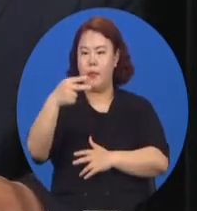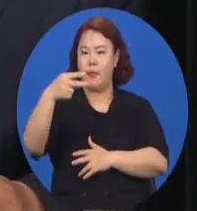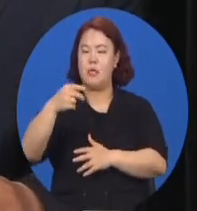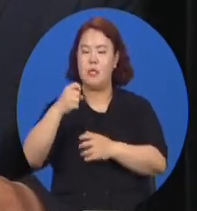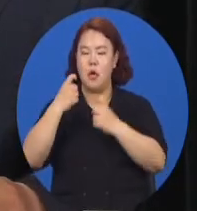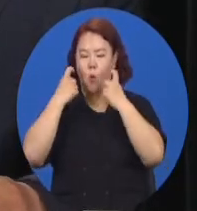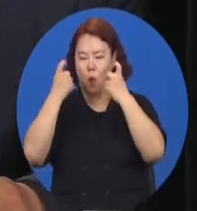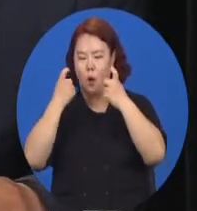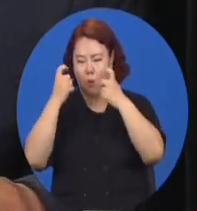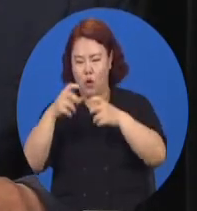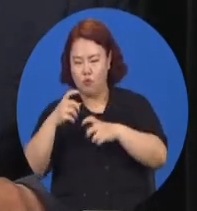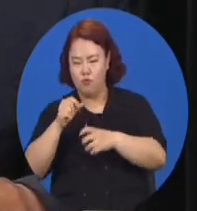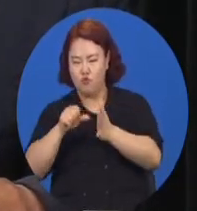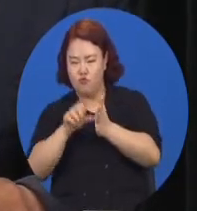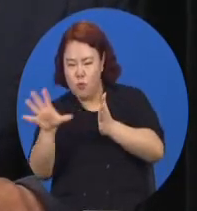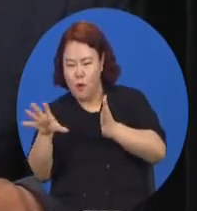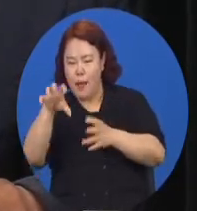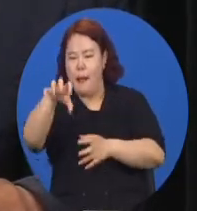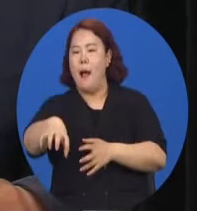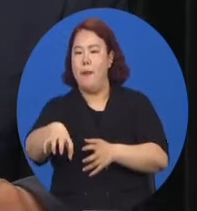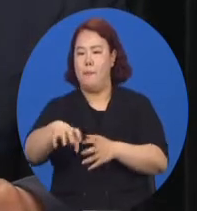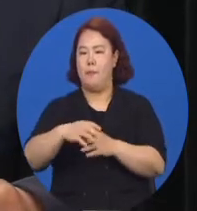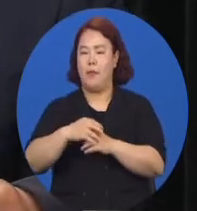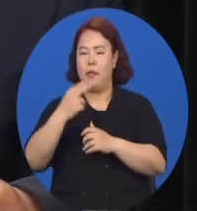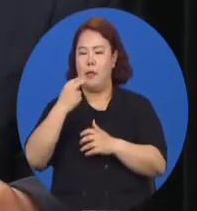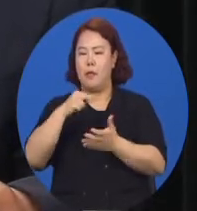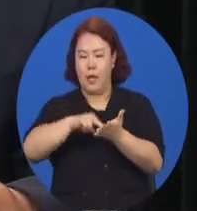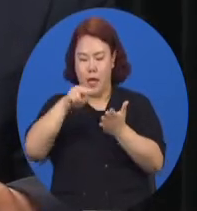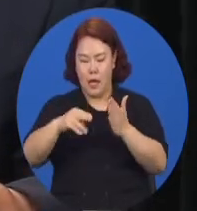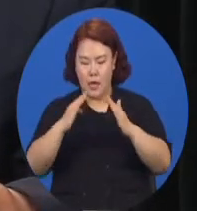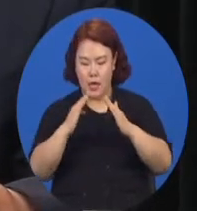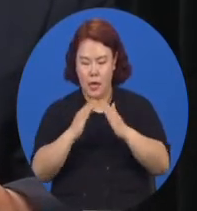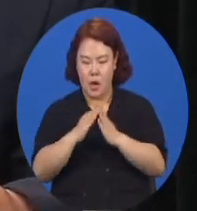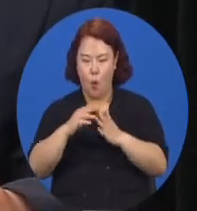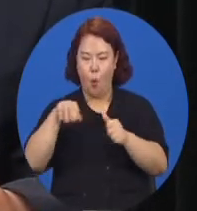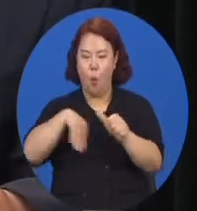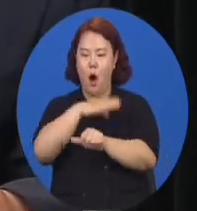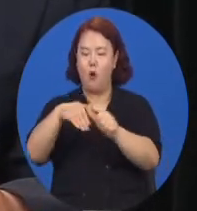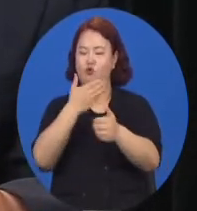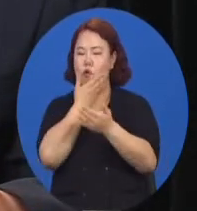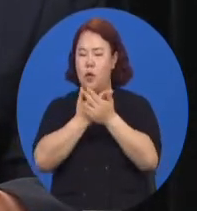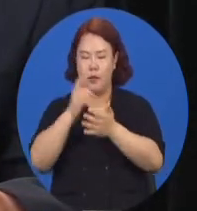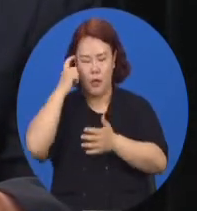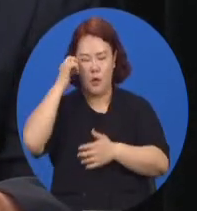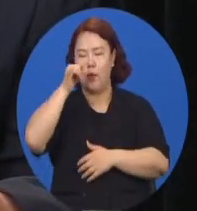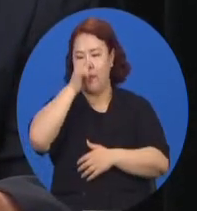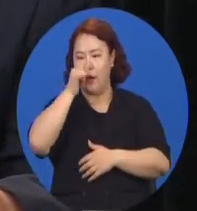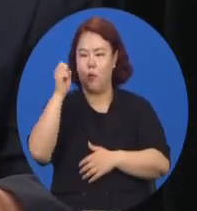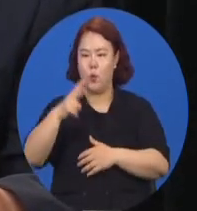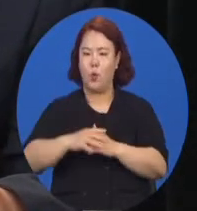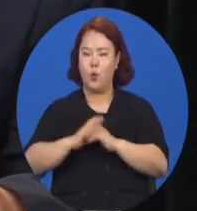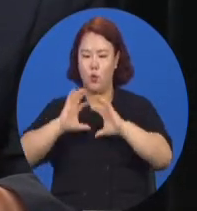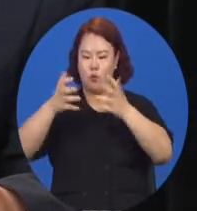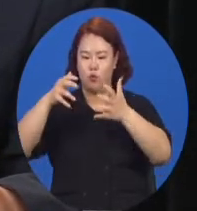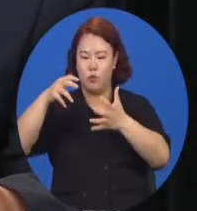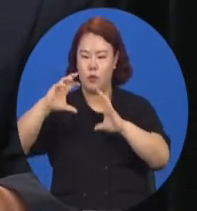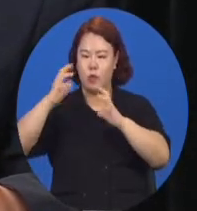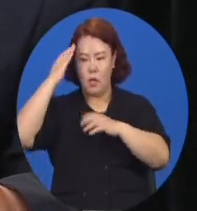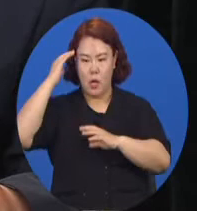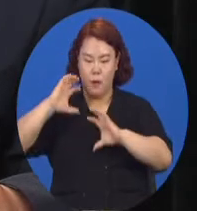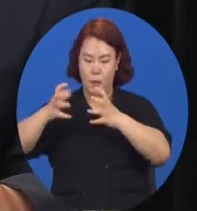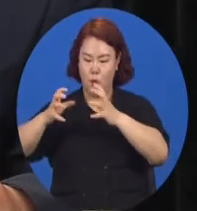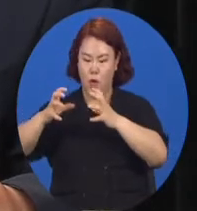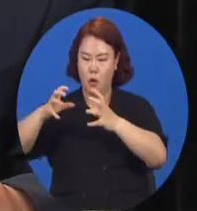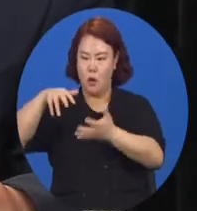단양이 이렇게 환경을 중요시하고 있다. 그리고 또 거기에 따라 지금 국내에서 알아본 바에 의하면 국내에서도 이런 기술을